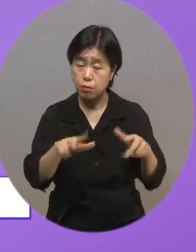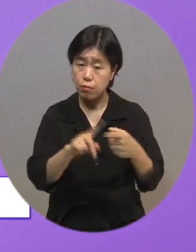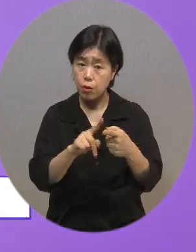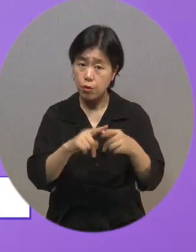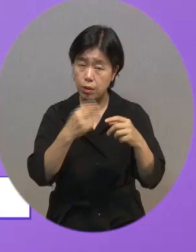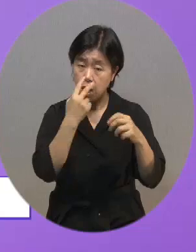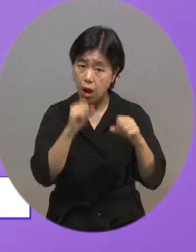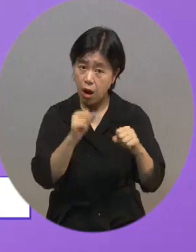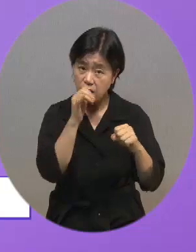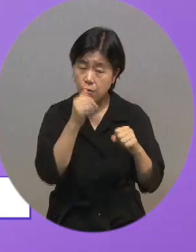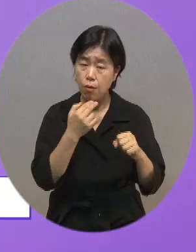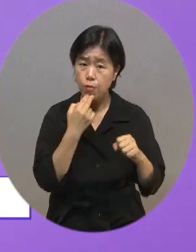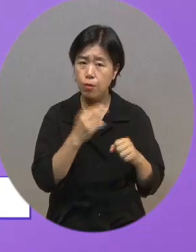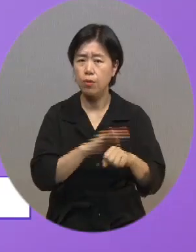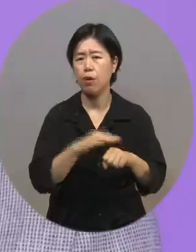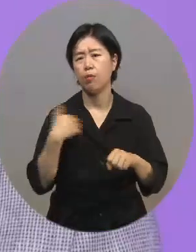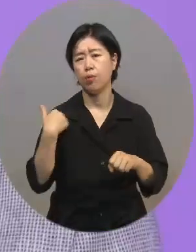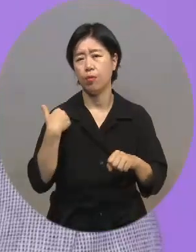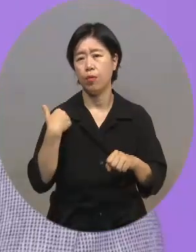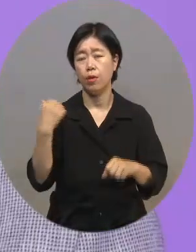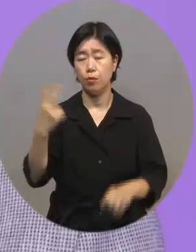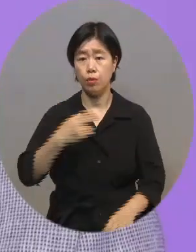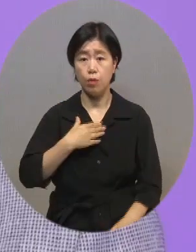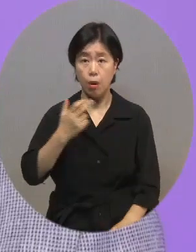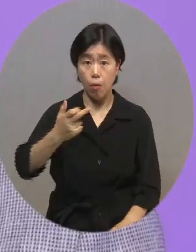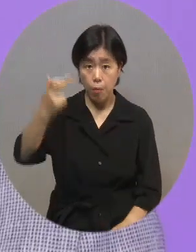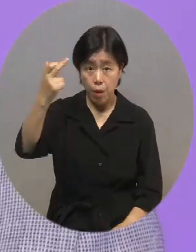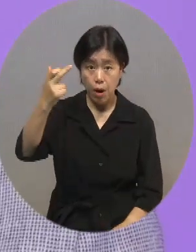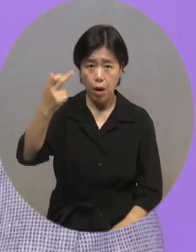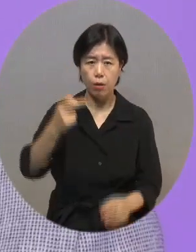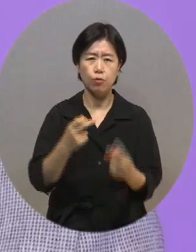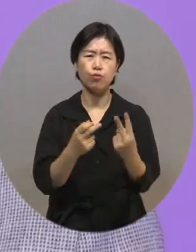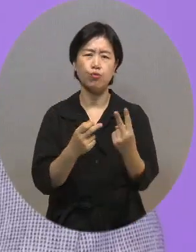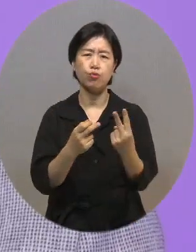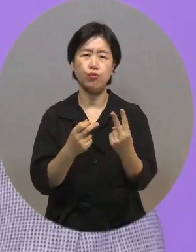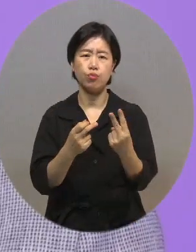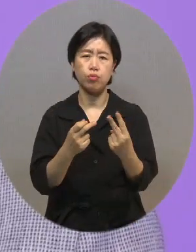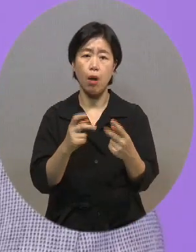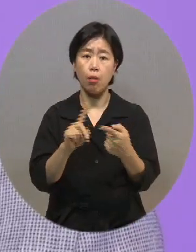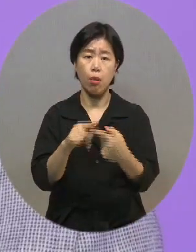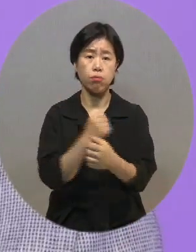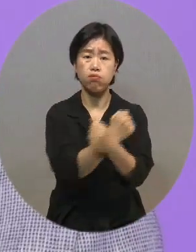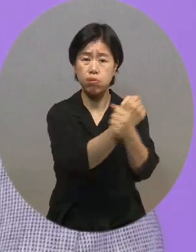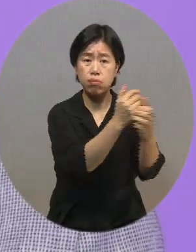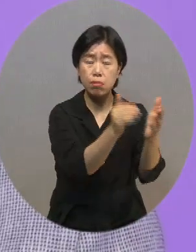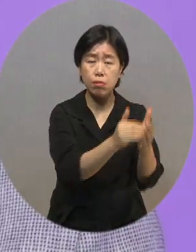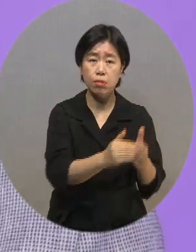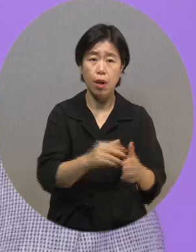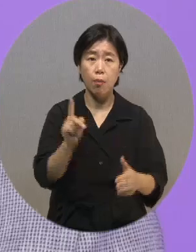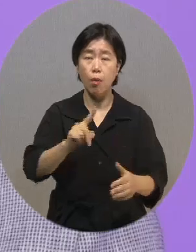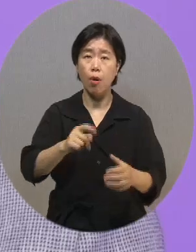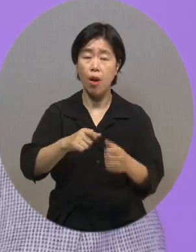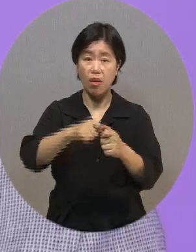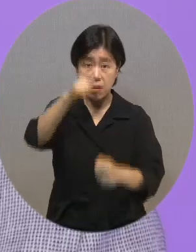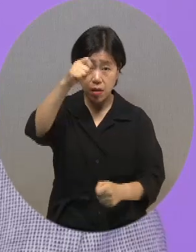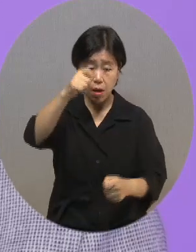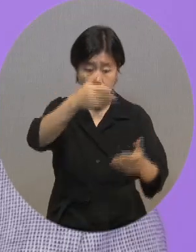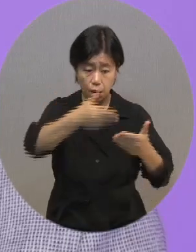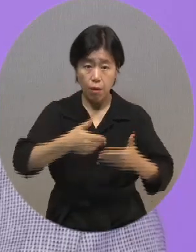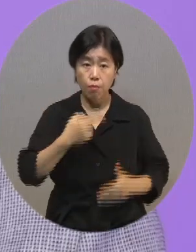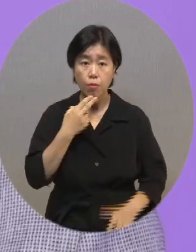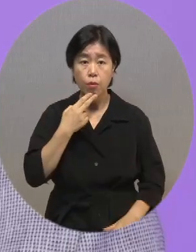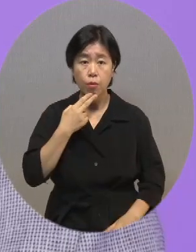맏오빠가 끌려갔거든요. 끌려갈 때도 뭐 영장도 없이 끌려갔고 이후에도 가족들한테 뭐